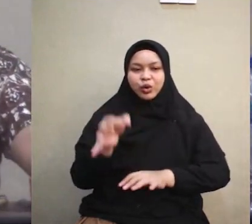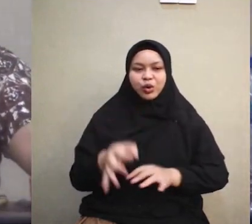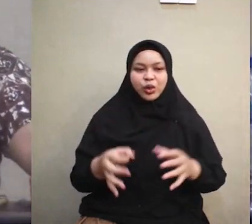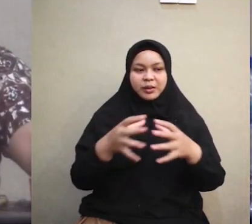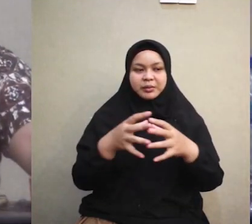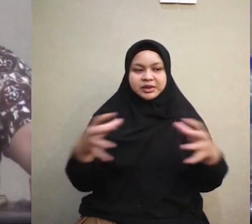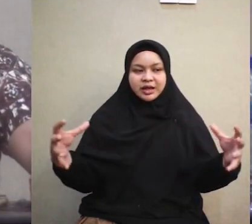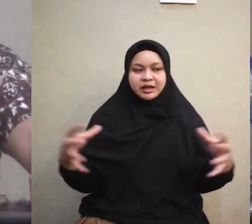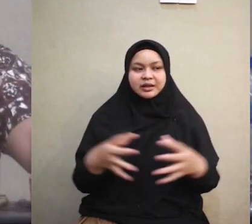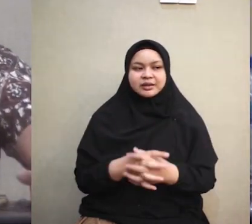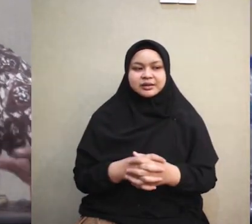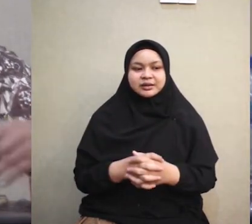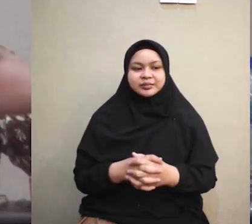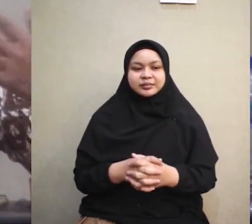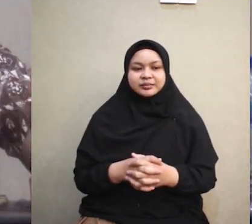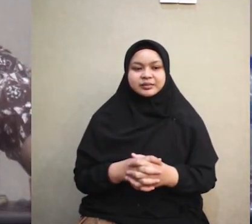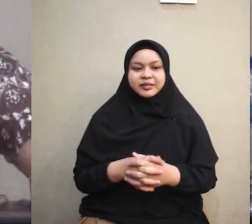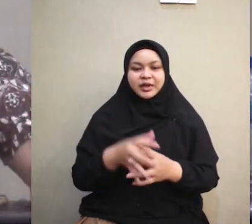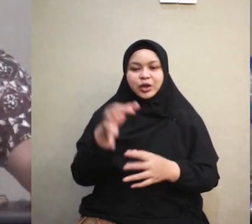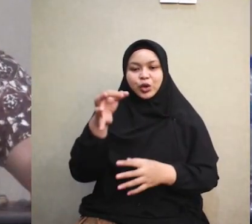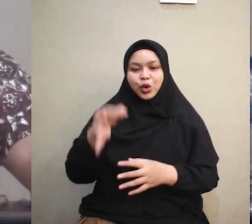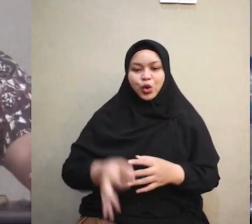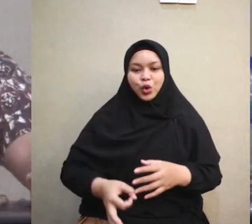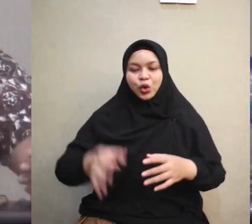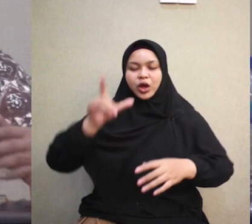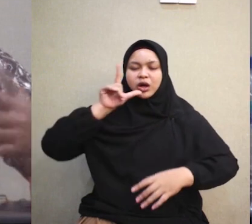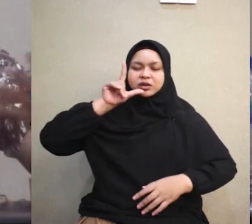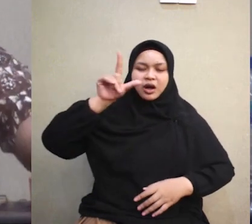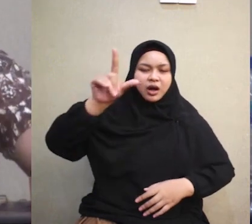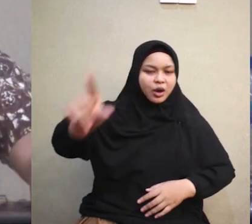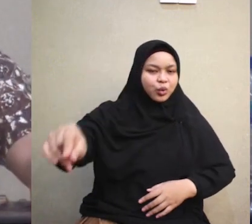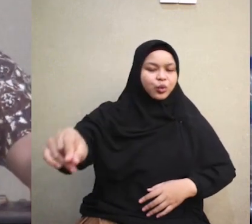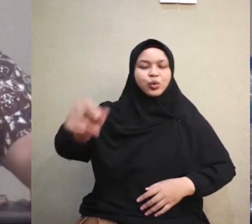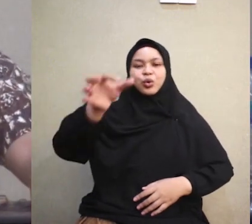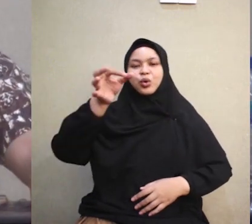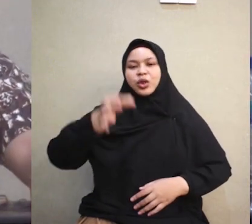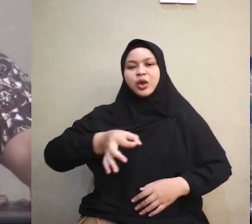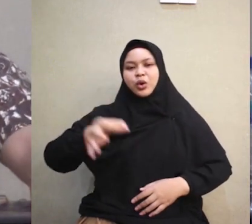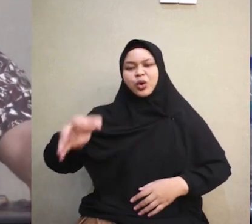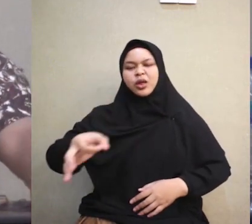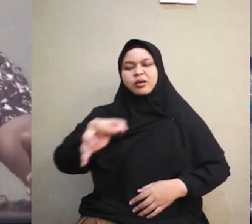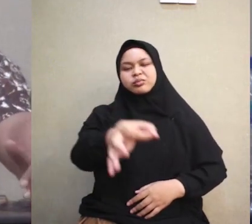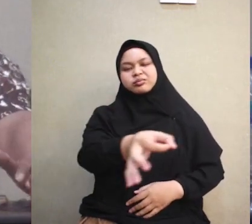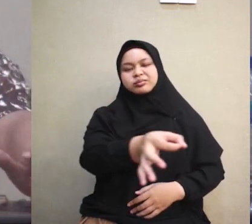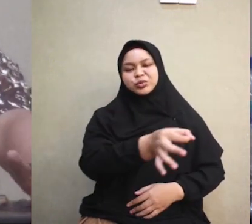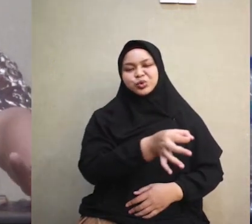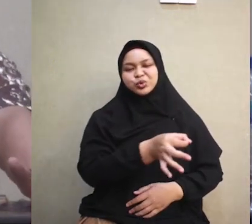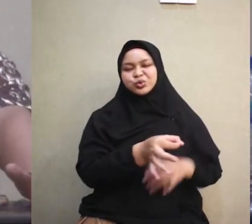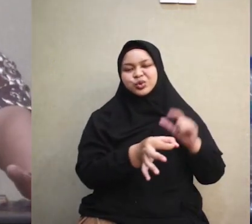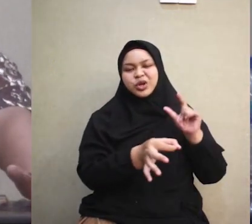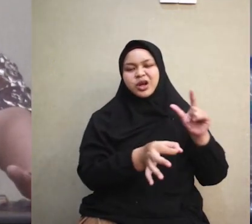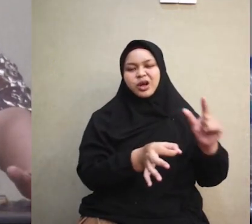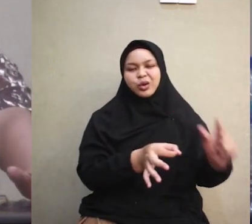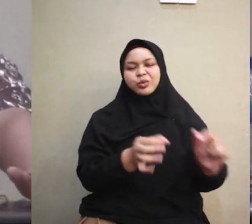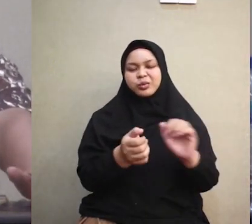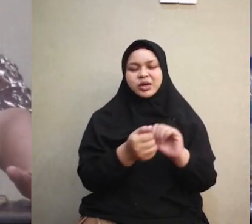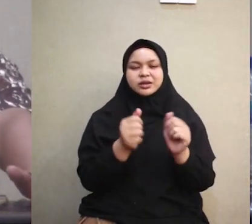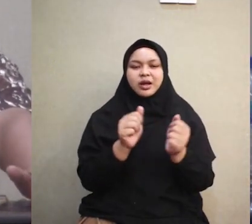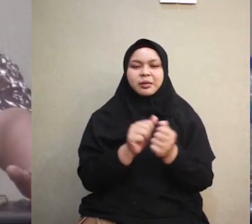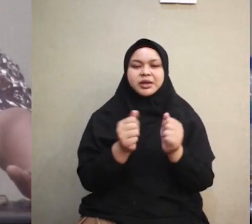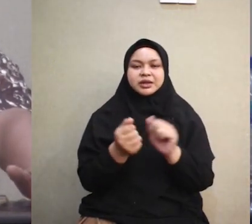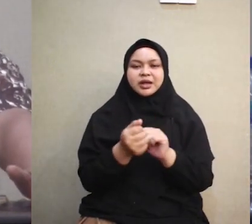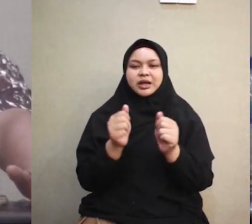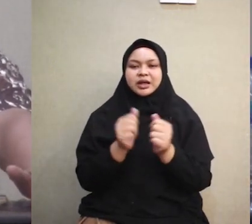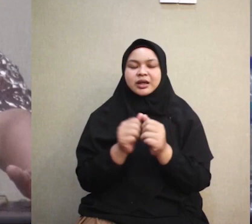keberhasilan ini di kota-kota yang jauh di kota-kotak Kepulauan itu persoalan-persoalan Ini masih masih